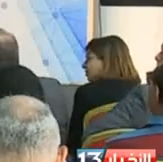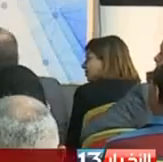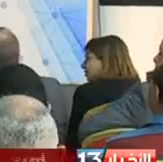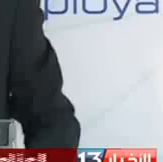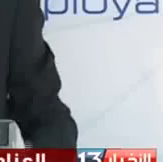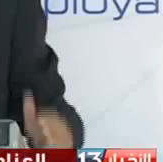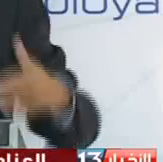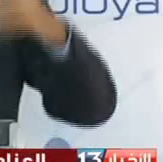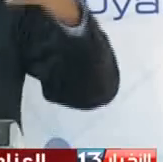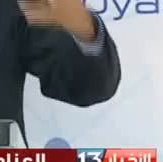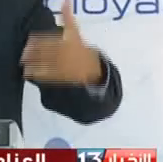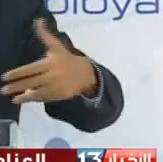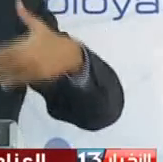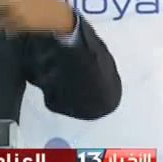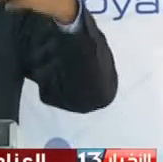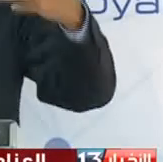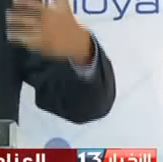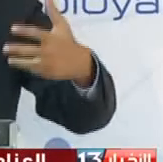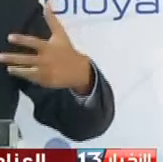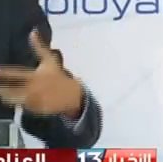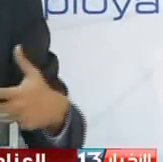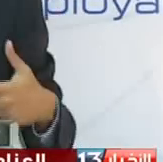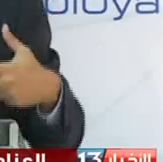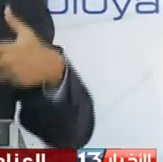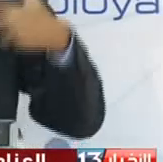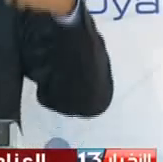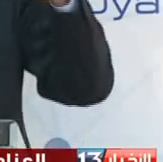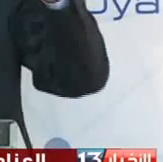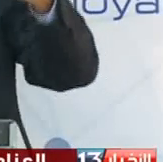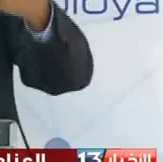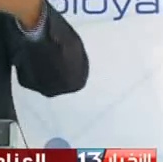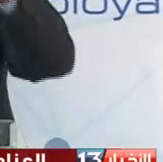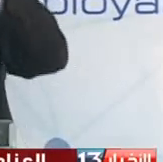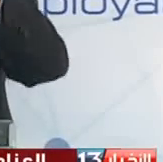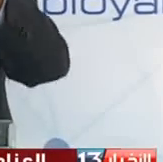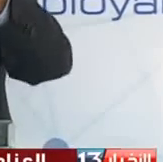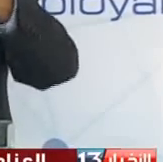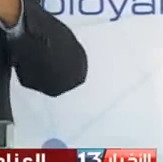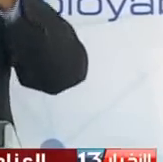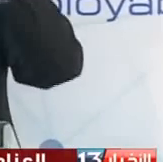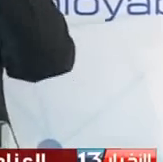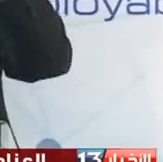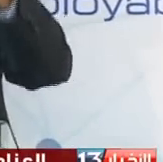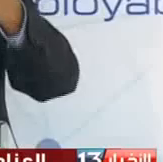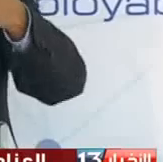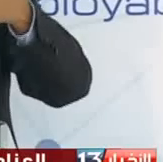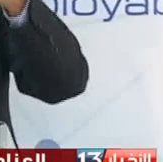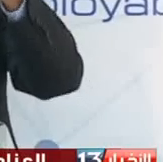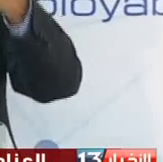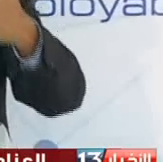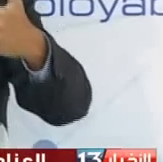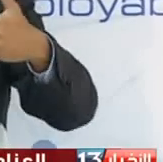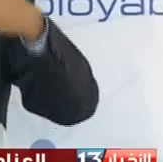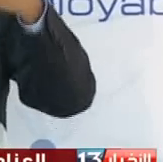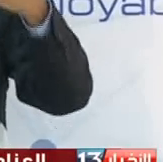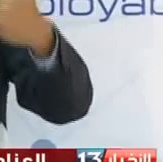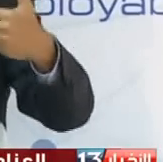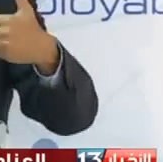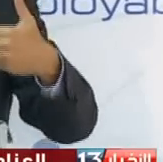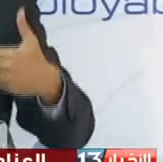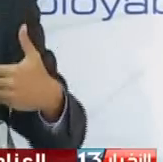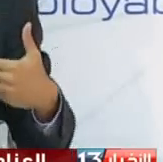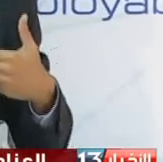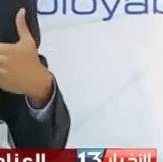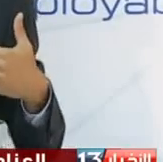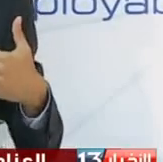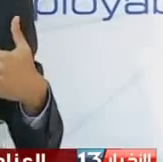وزارة التعليم العالي والبحث العلمي تعلن قرب الانتهاء من وضع برنامج الإصلاح في التعليم العالي وإجراءات لتطوير الخدمات الجامعية والترفيع في